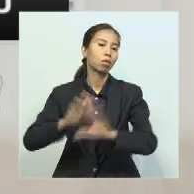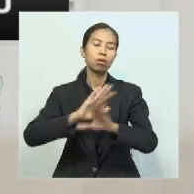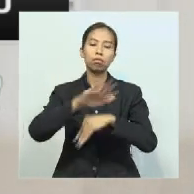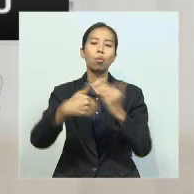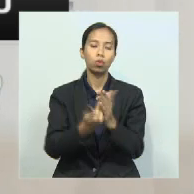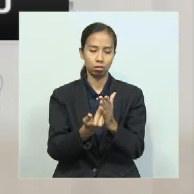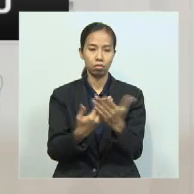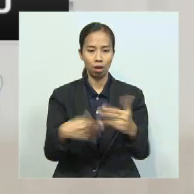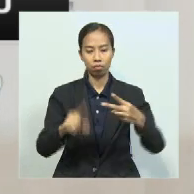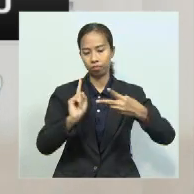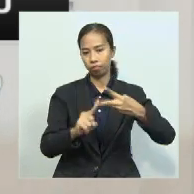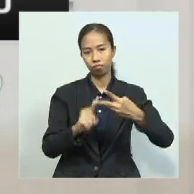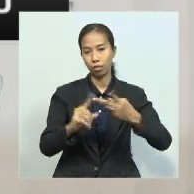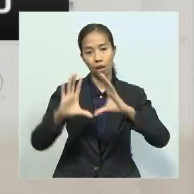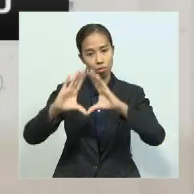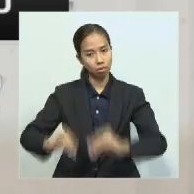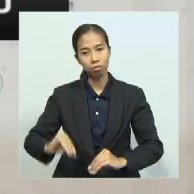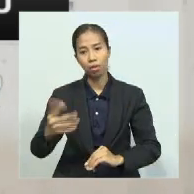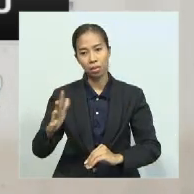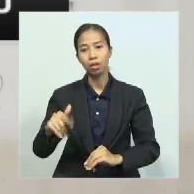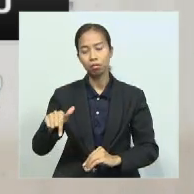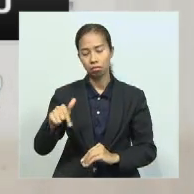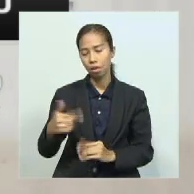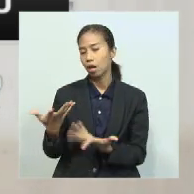และอีกแนวทางคือไม่ยุบพรรคและสามารถด